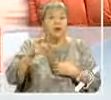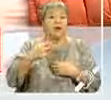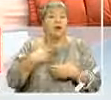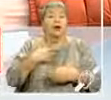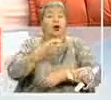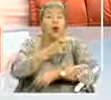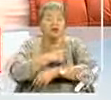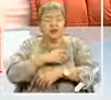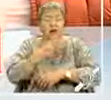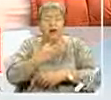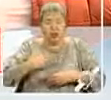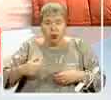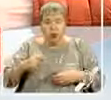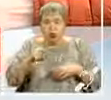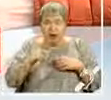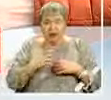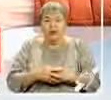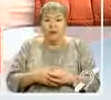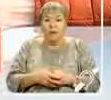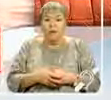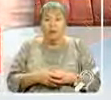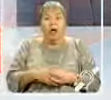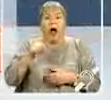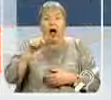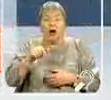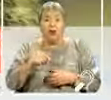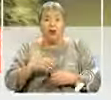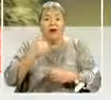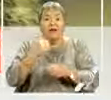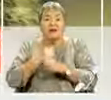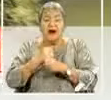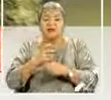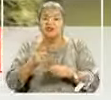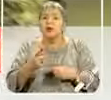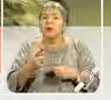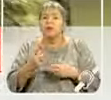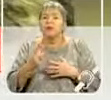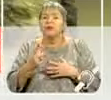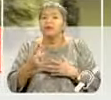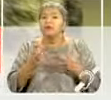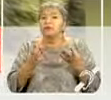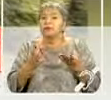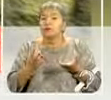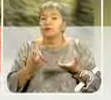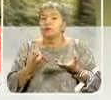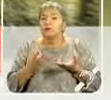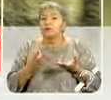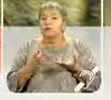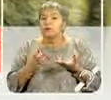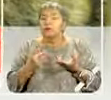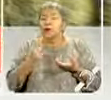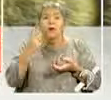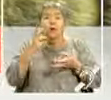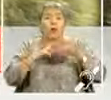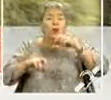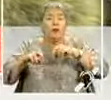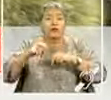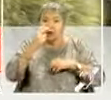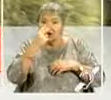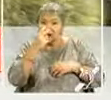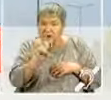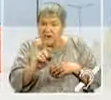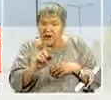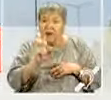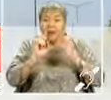Comisariatul Municipiului București, derulează în prezent o acțiune pentru a vedea dacă